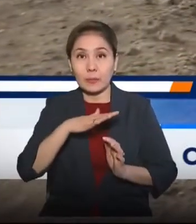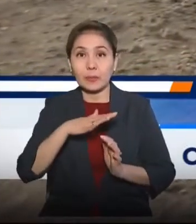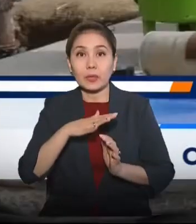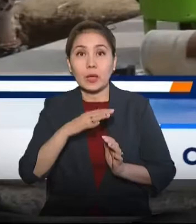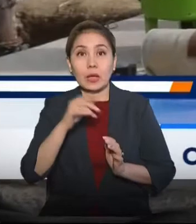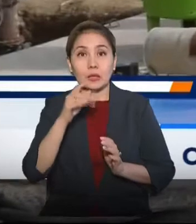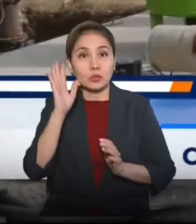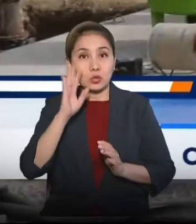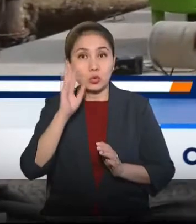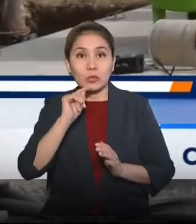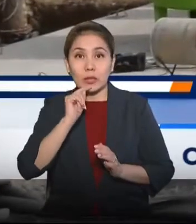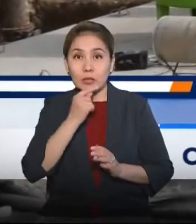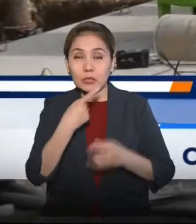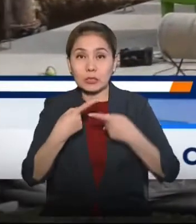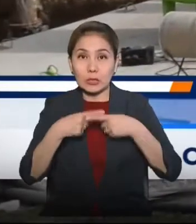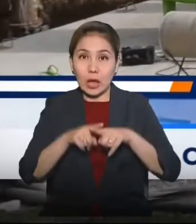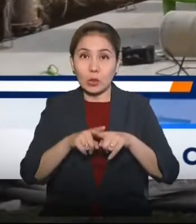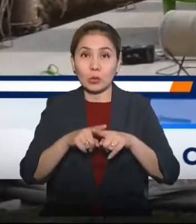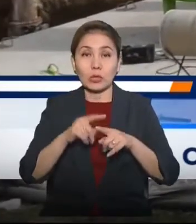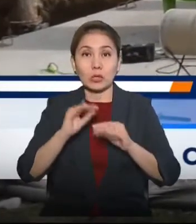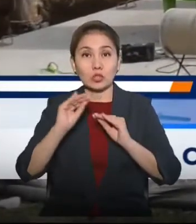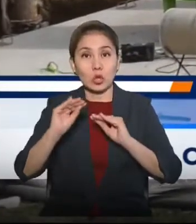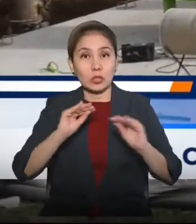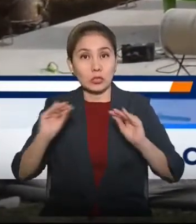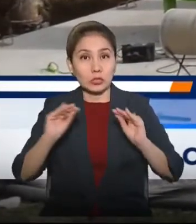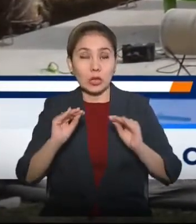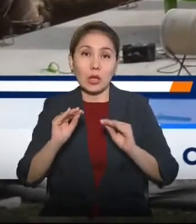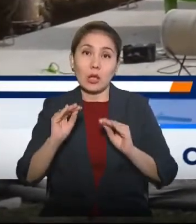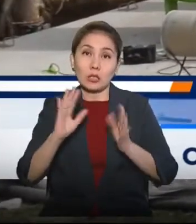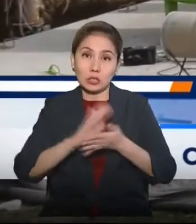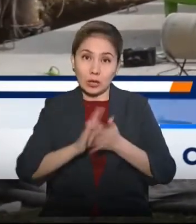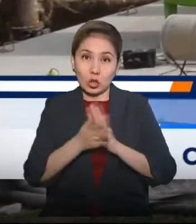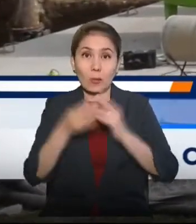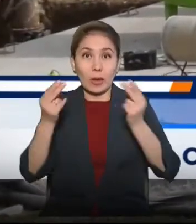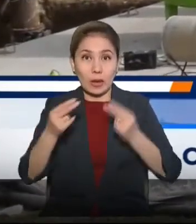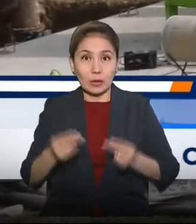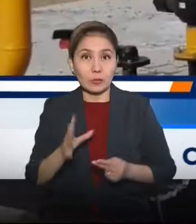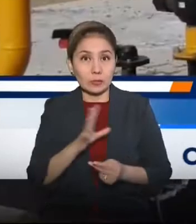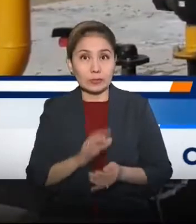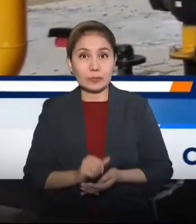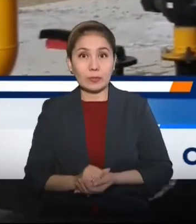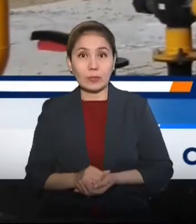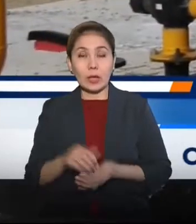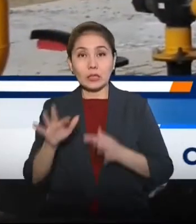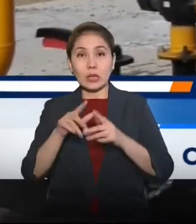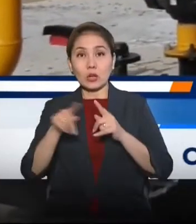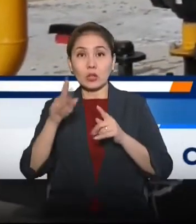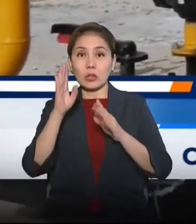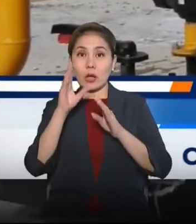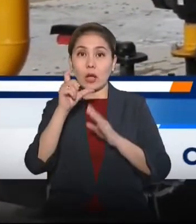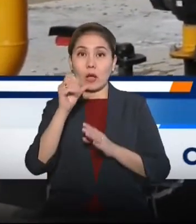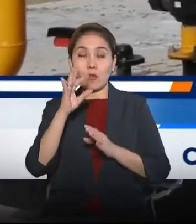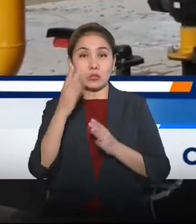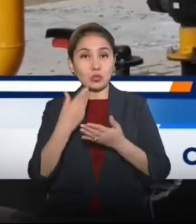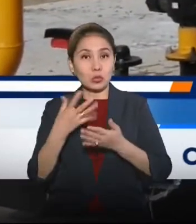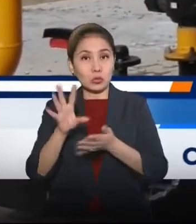diskret usulidagi suv tejovchi texnologiyalarni joriy etish yuzasidan pudrat shartnomalari tuzilishi ta'minlandi. Jarayonlarni Xovos tumani